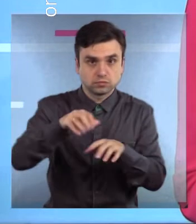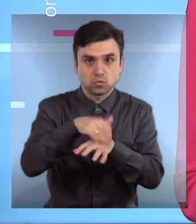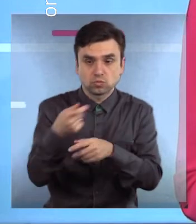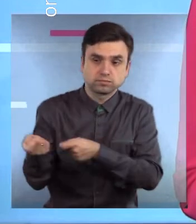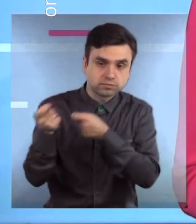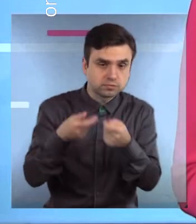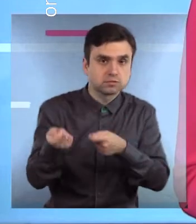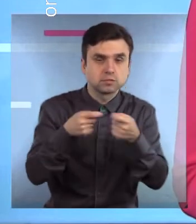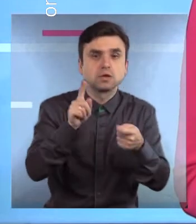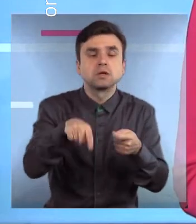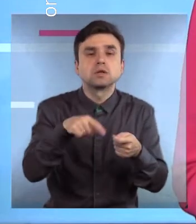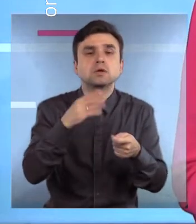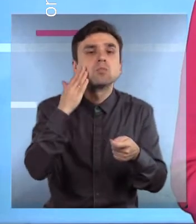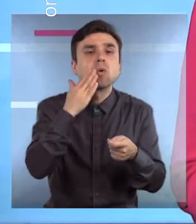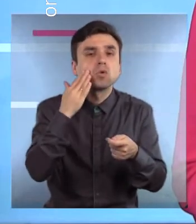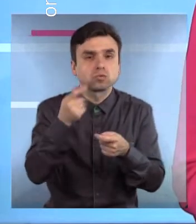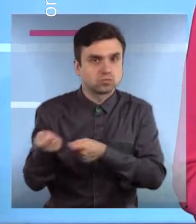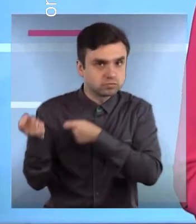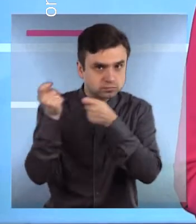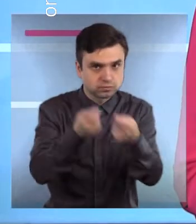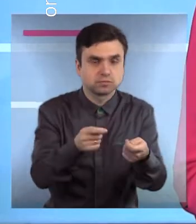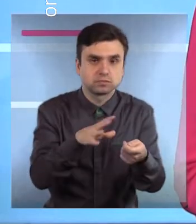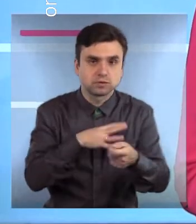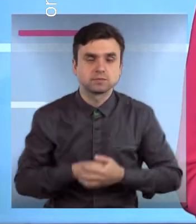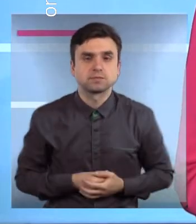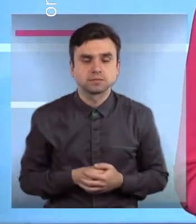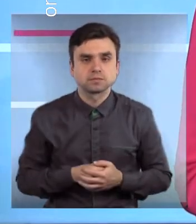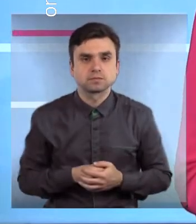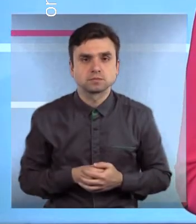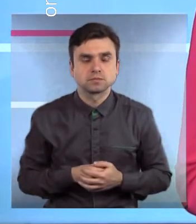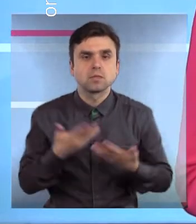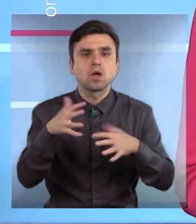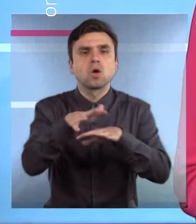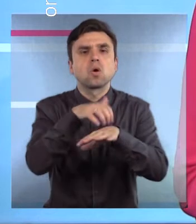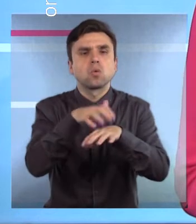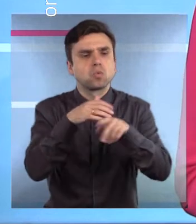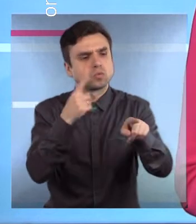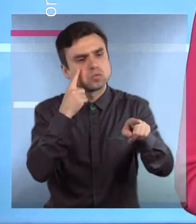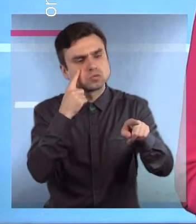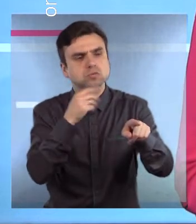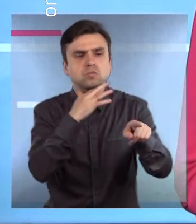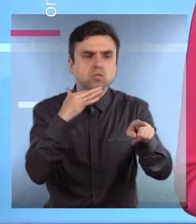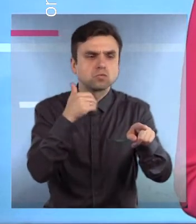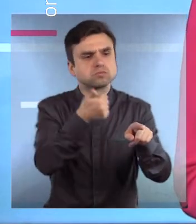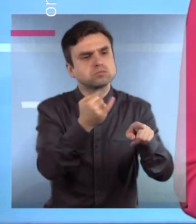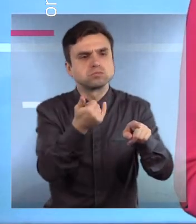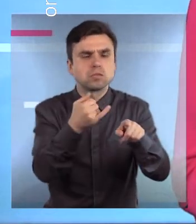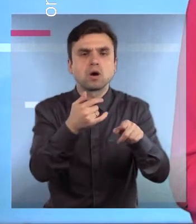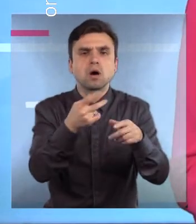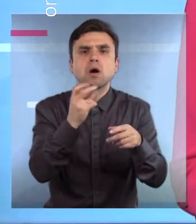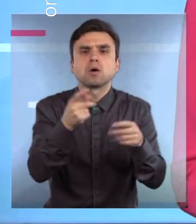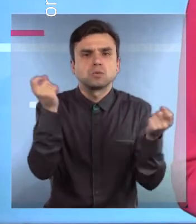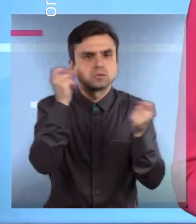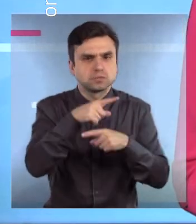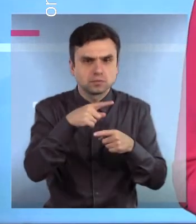його вперше. За якими критеріями оцінювали котів та які породи є популярними серед містян? Дізнавалася наша